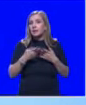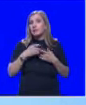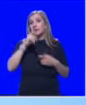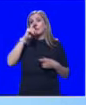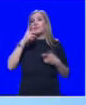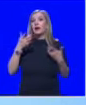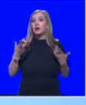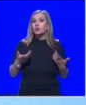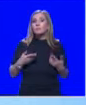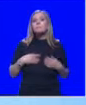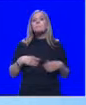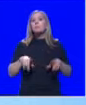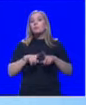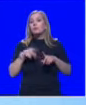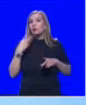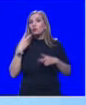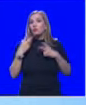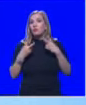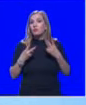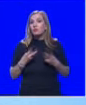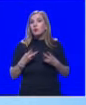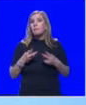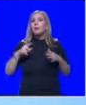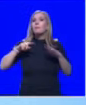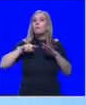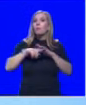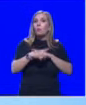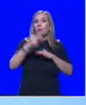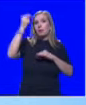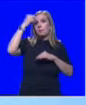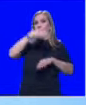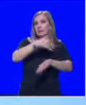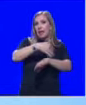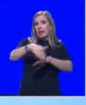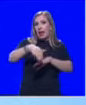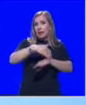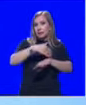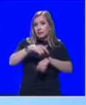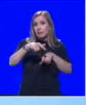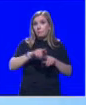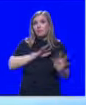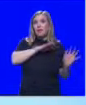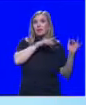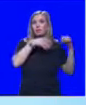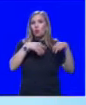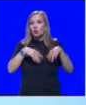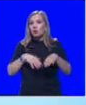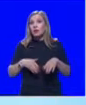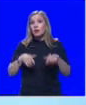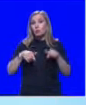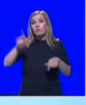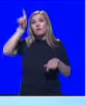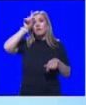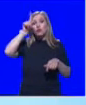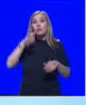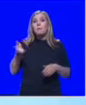значимост. Виждаме обаче и пробитата българска граница, която се наводнява, и вече в София отново може да